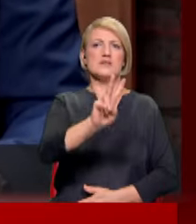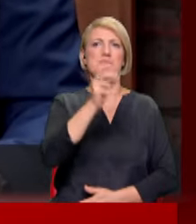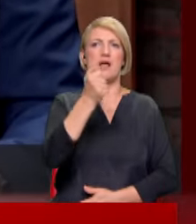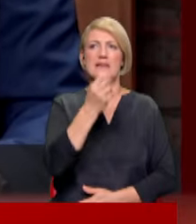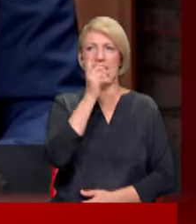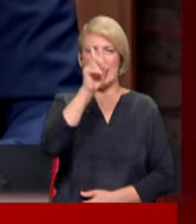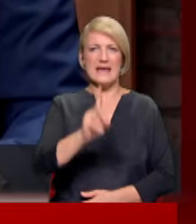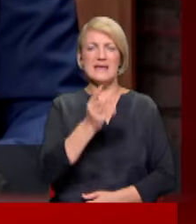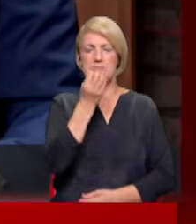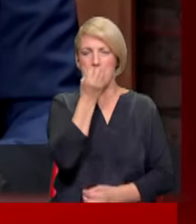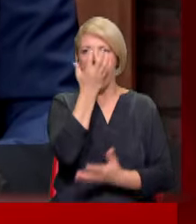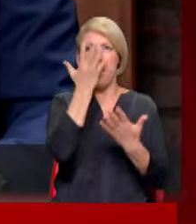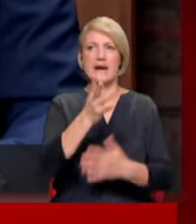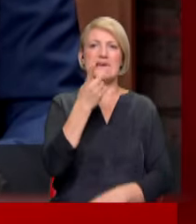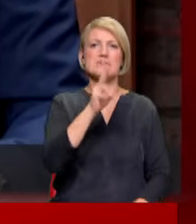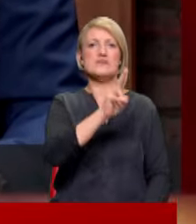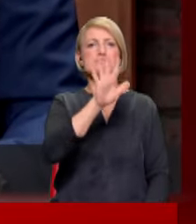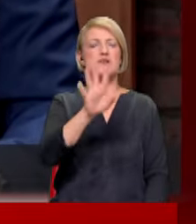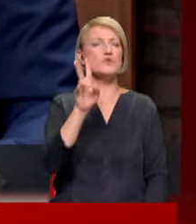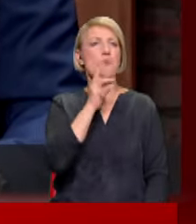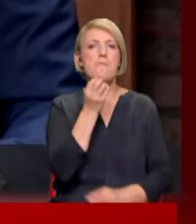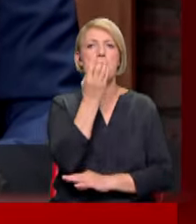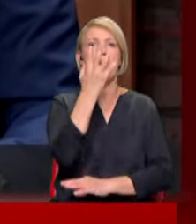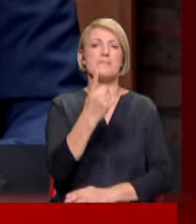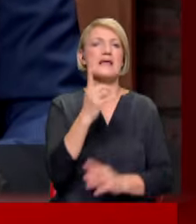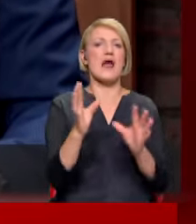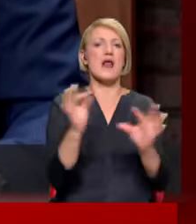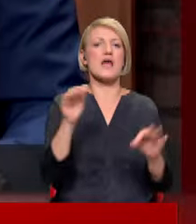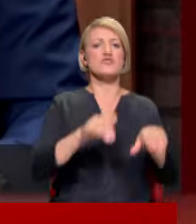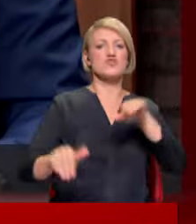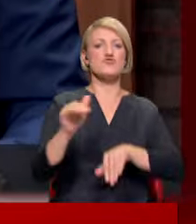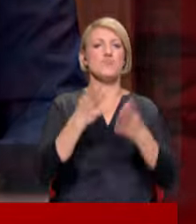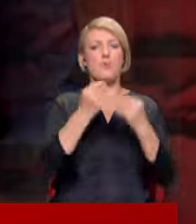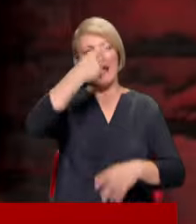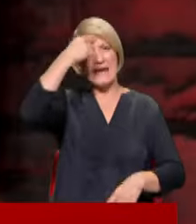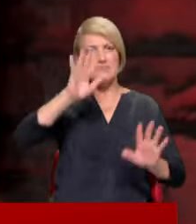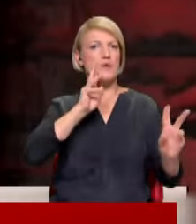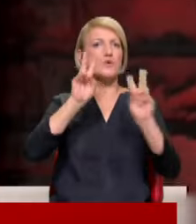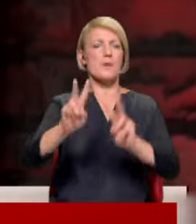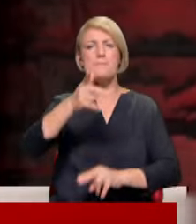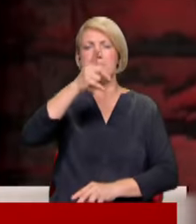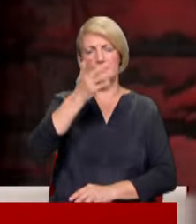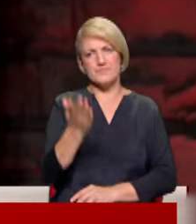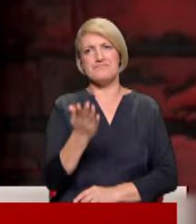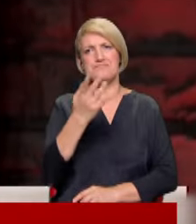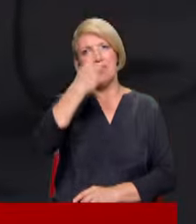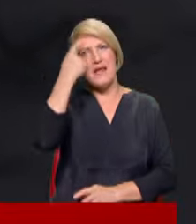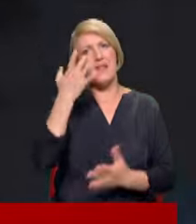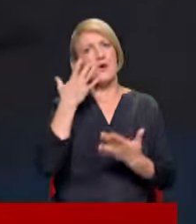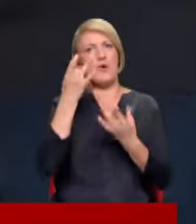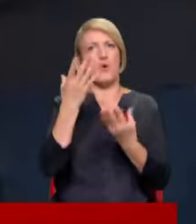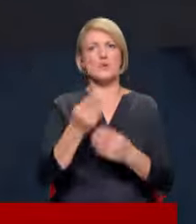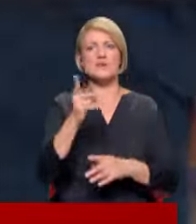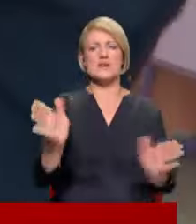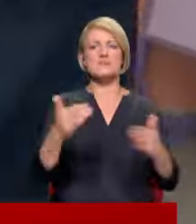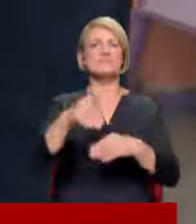ilkbaharında veya 2025 son baharında bir Erken seçim olma ihtimalini gör gü perşembenin gelişi Çarşambadan belli seçim